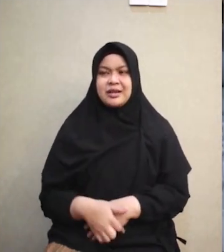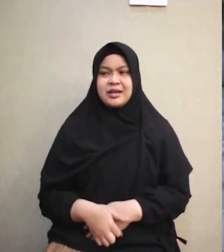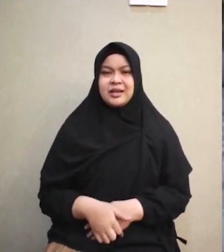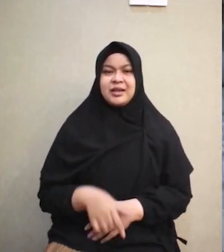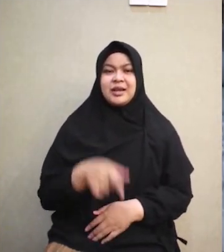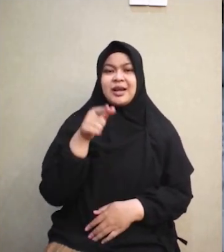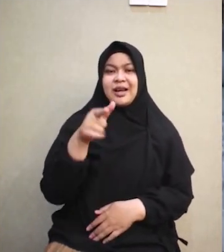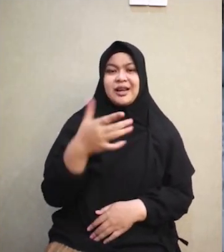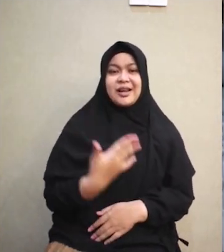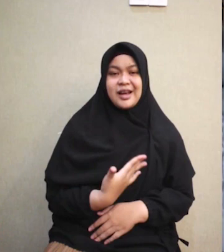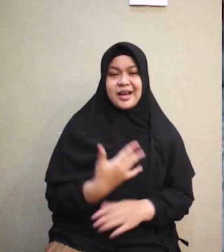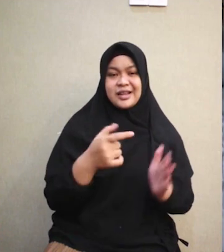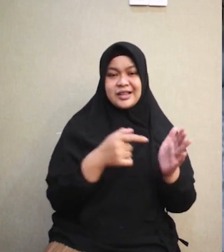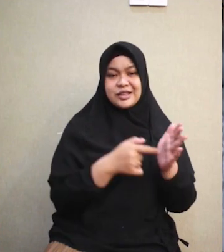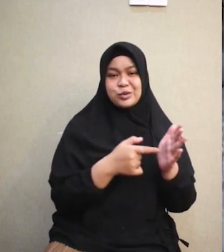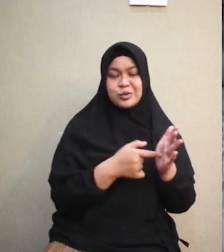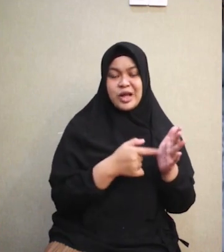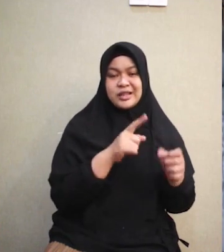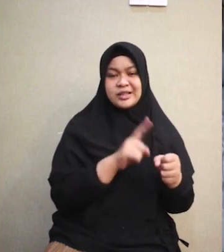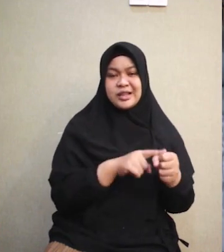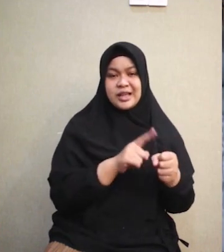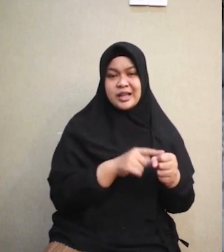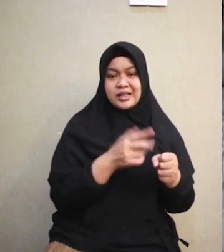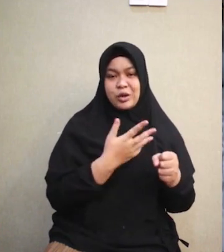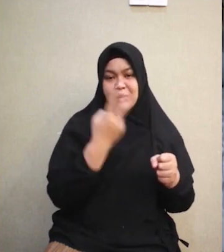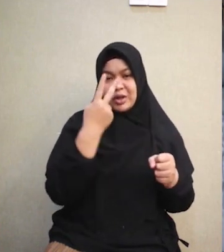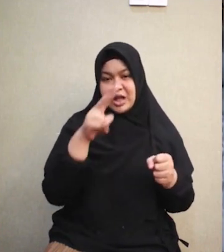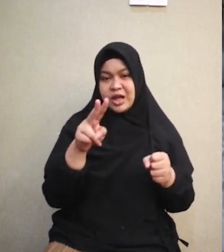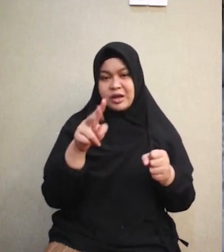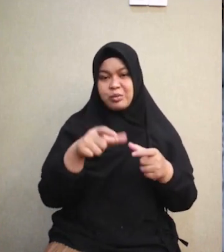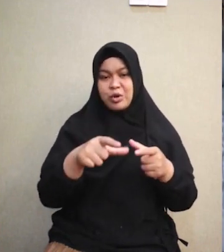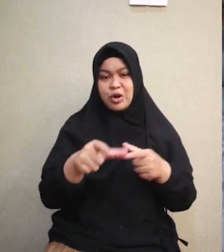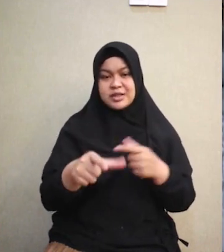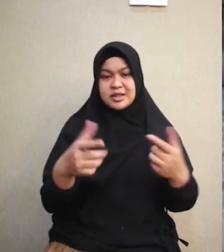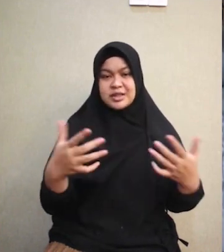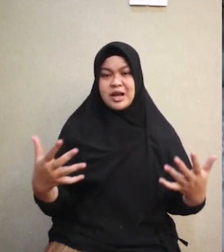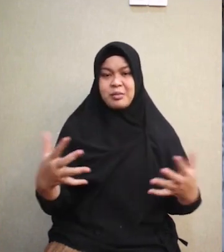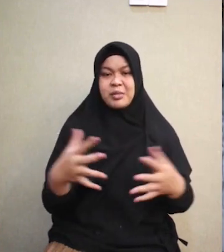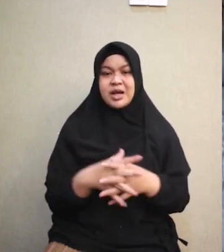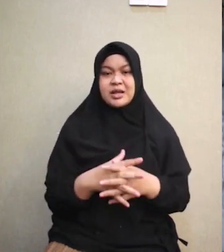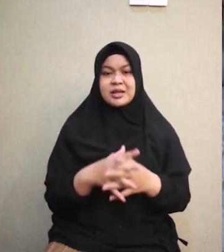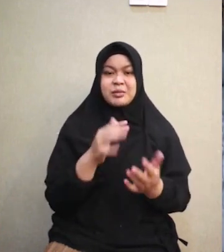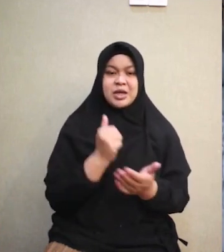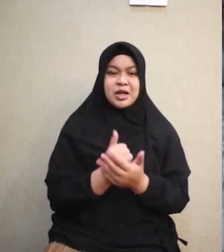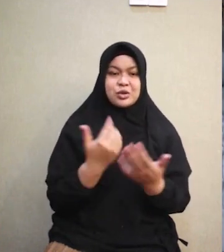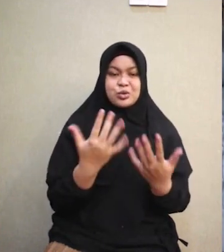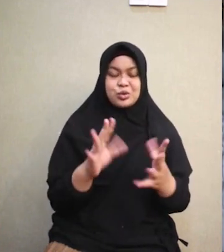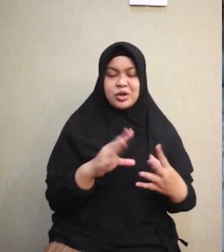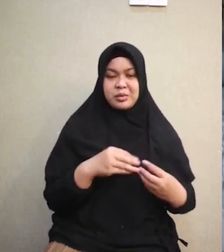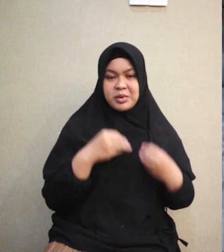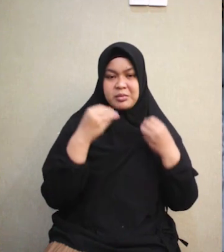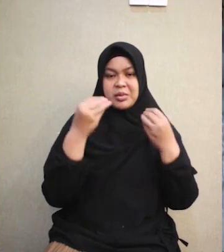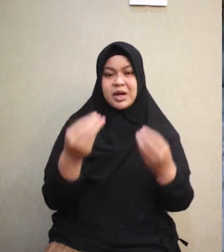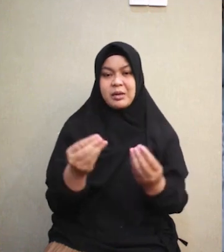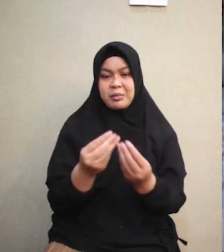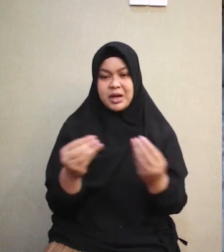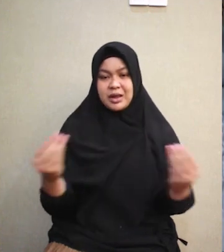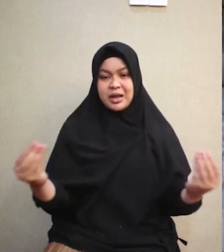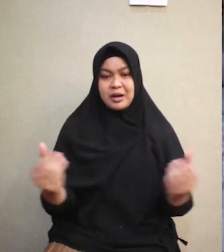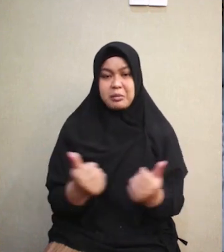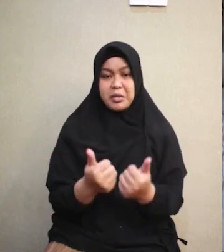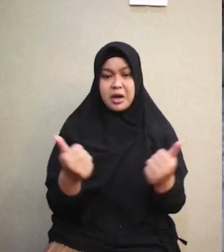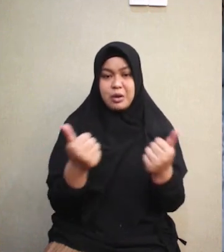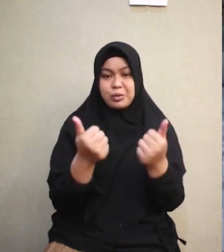dari substansinya Sebenarnya kalau saya lihat ya prosesnya itu kemarin itu ada sebenarnya beberapa Itu sudah memberikan materi yang bagus